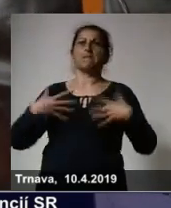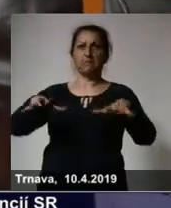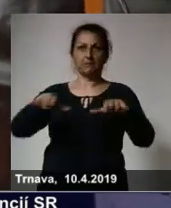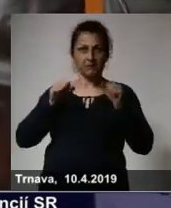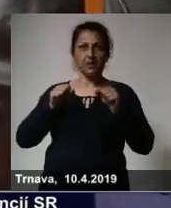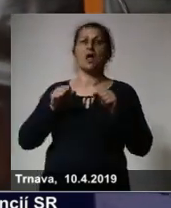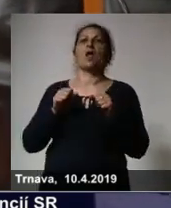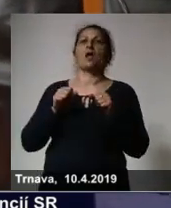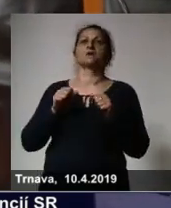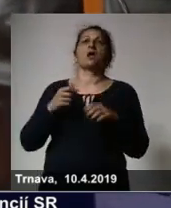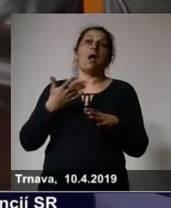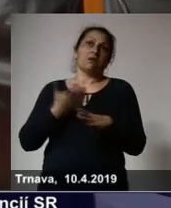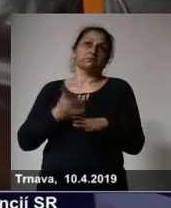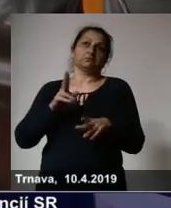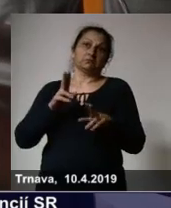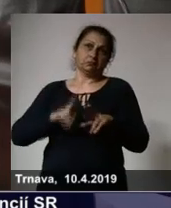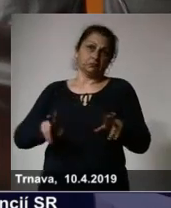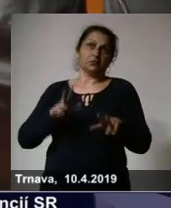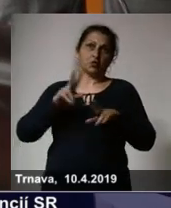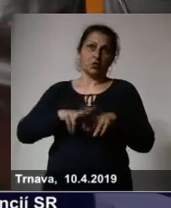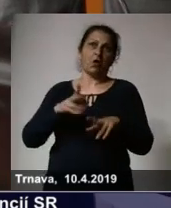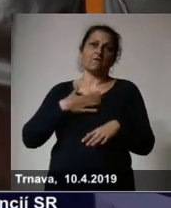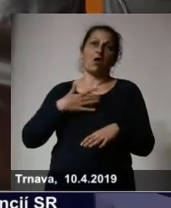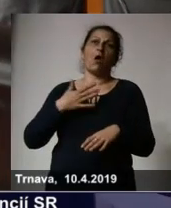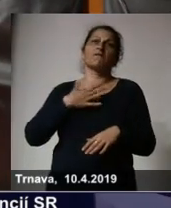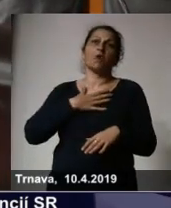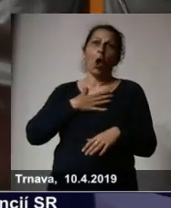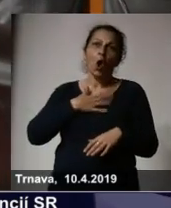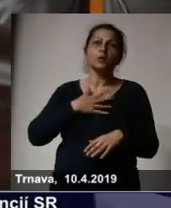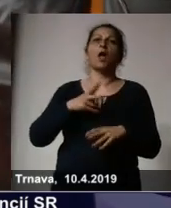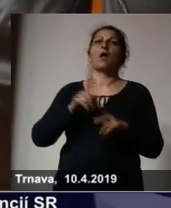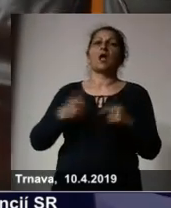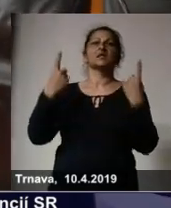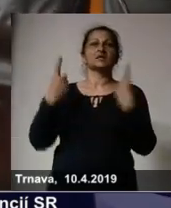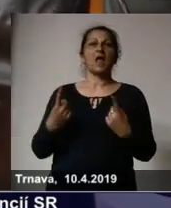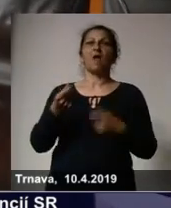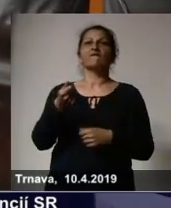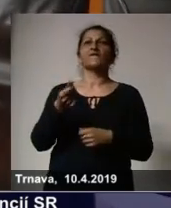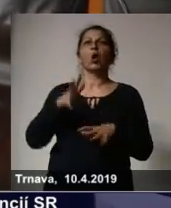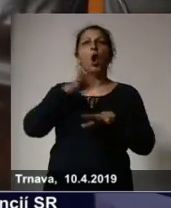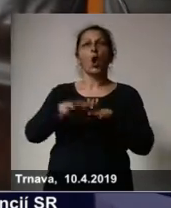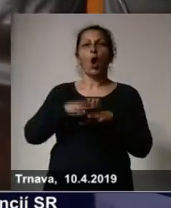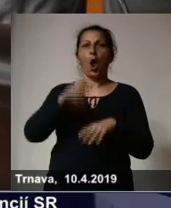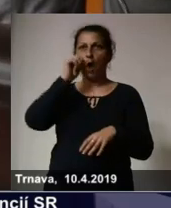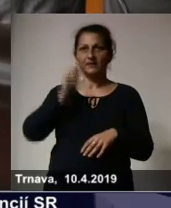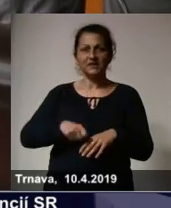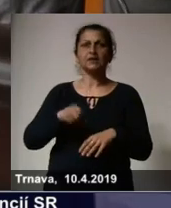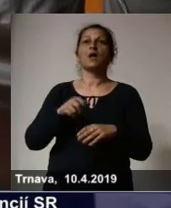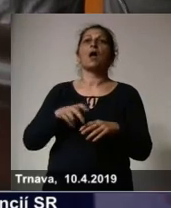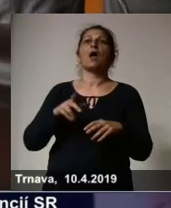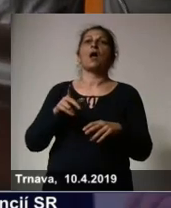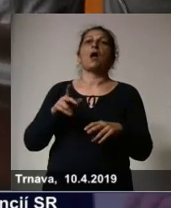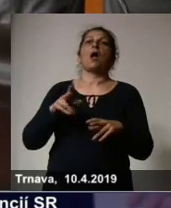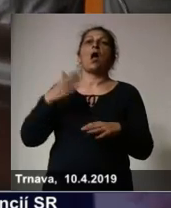ak bude taká vôľa. Stanovisko finančnej komisie je,